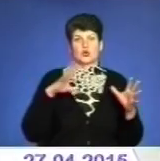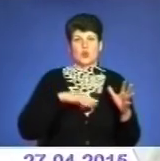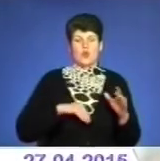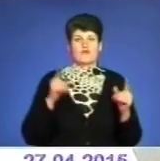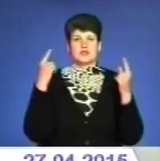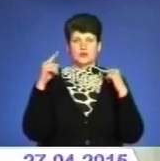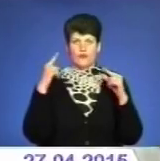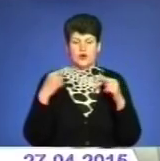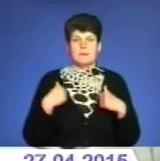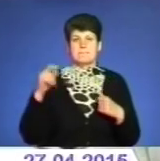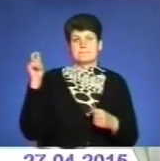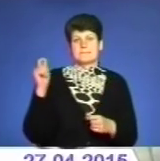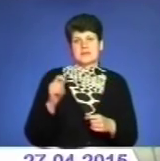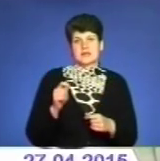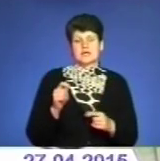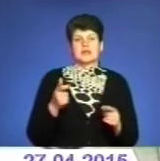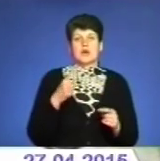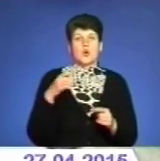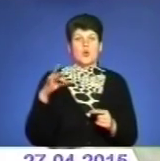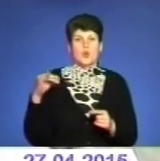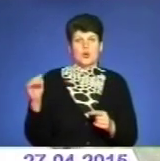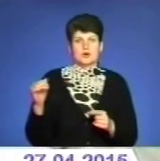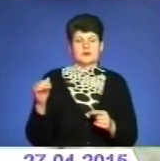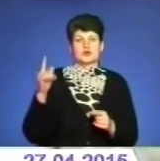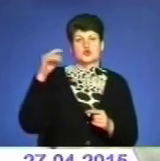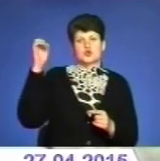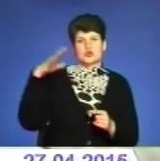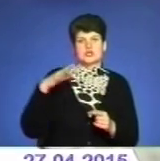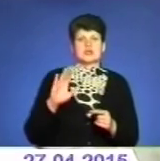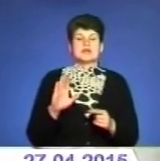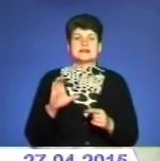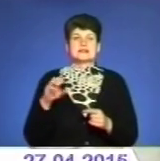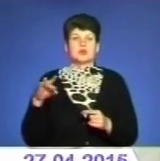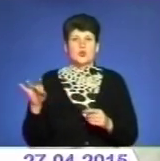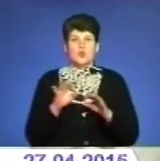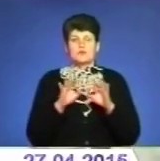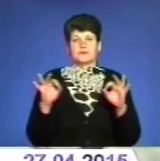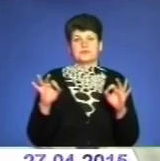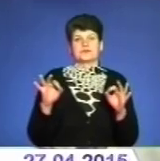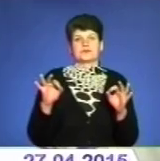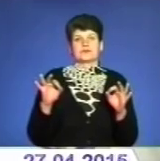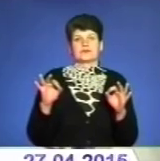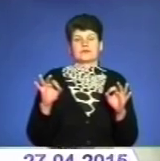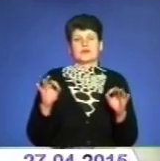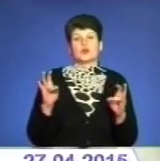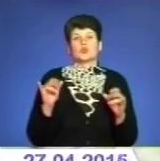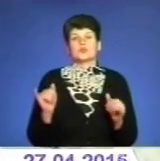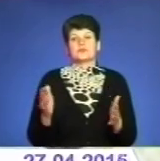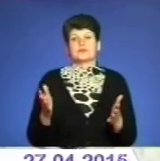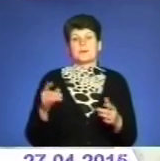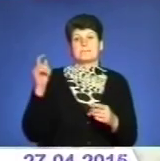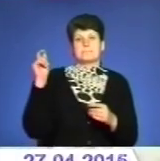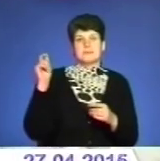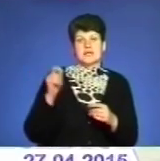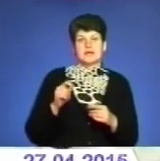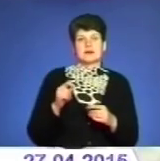Ми приїхали з хором «Соняшний струм» і квартет «Обертон». Ну, приїхали і хор